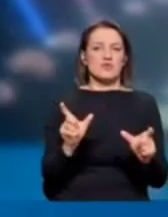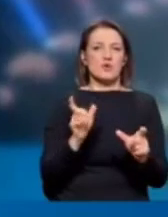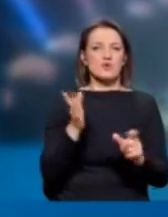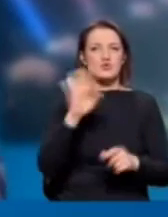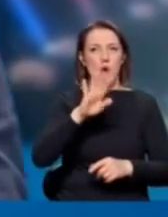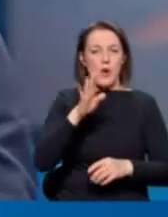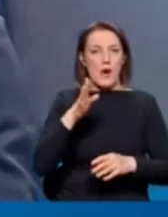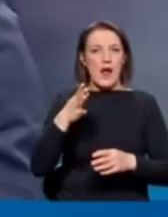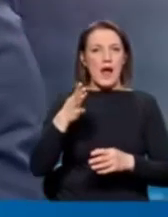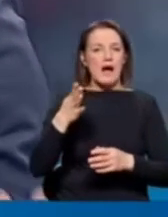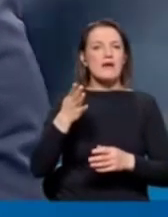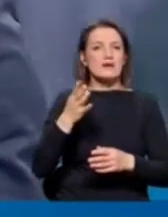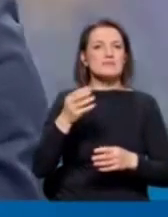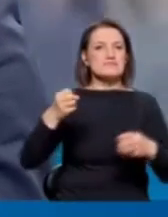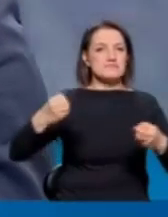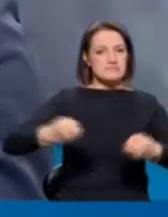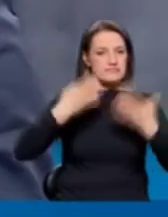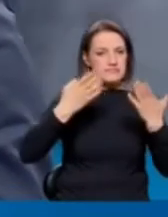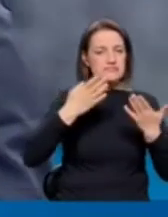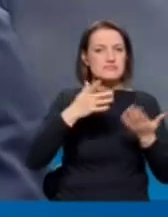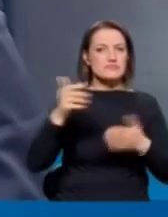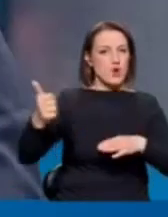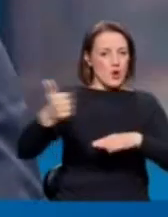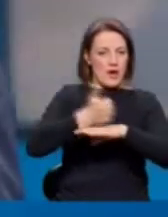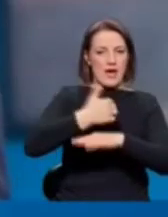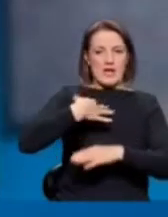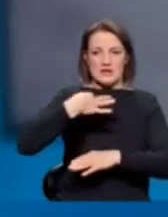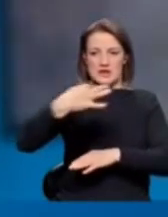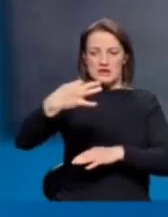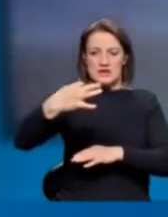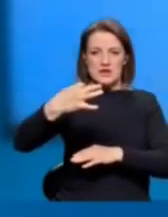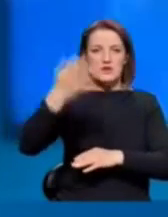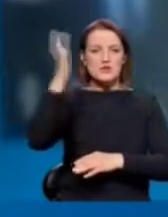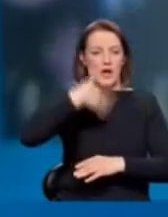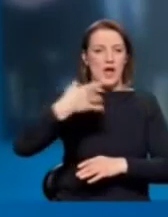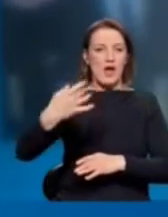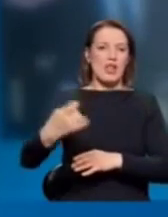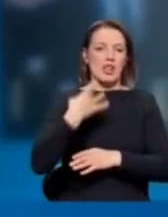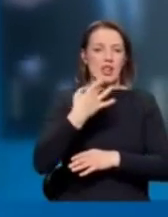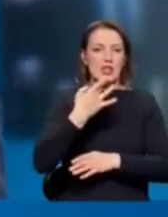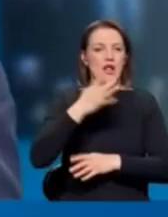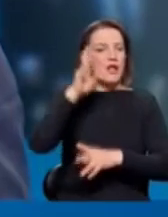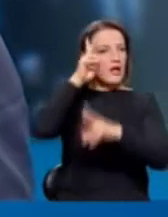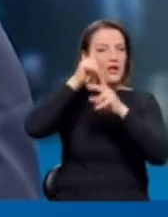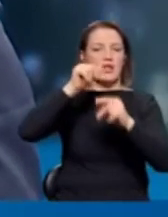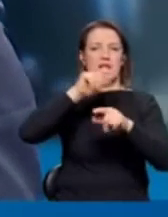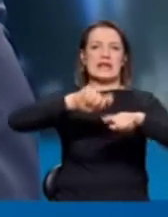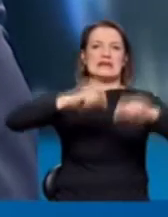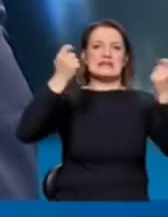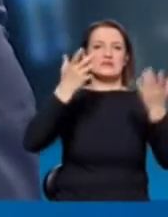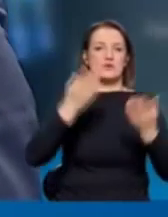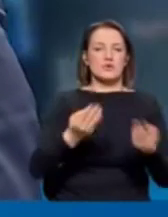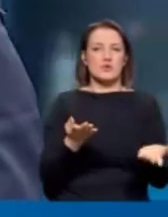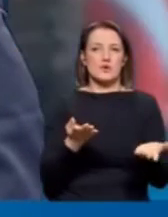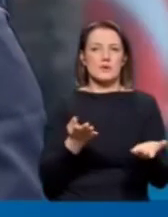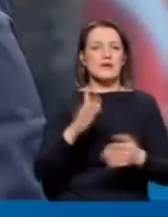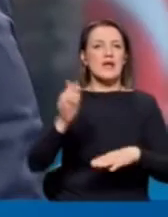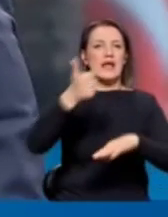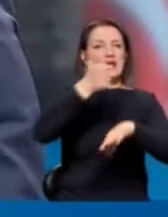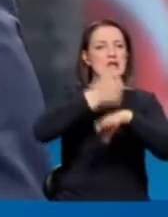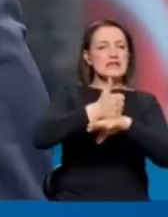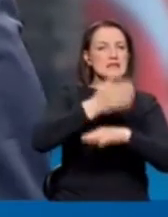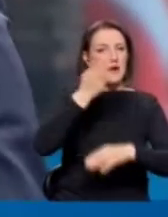sonra yüzüstü bırakıldıklarını da da büyük bir hayal kırıklığı yaşıyorlar ve sağda solda dua